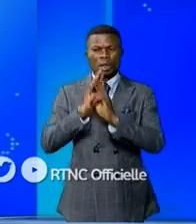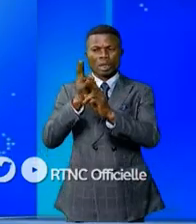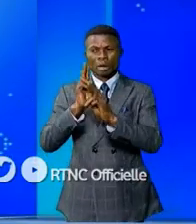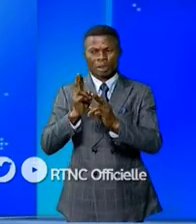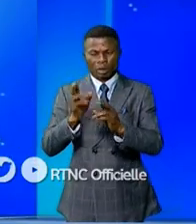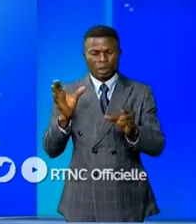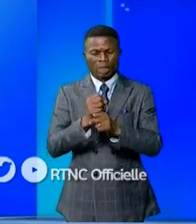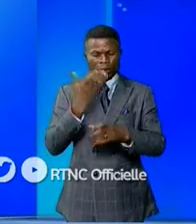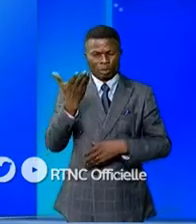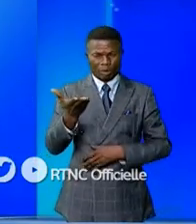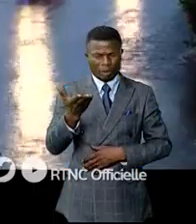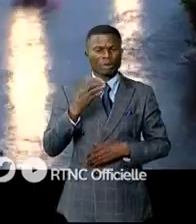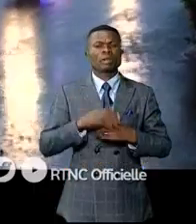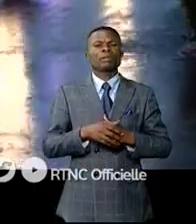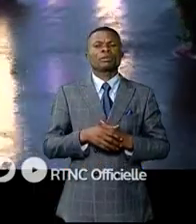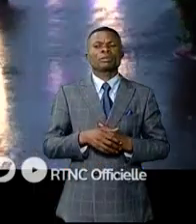reportage de Kylian Kabalundi.